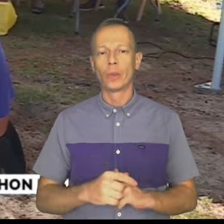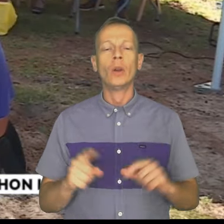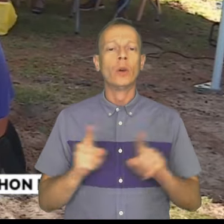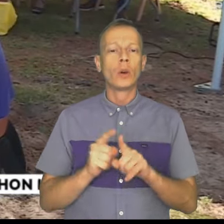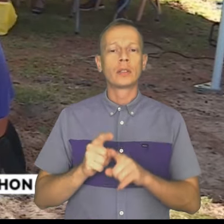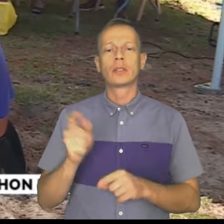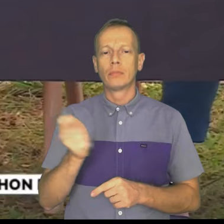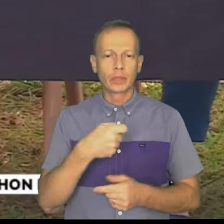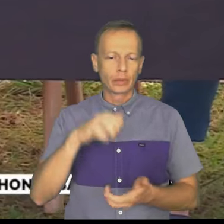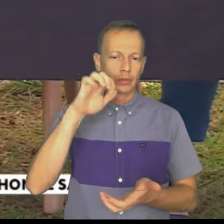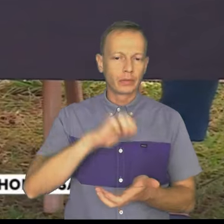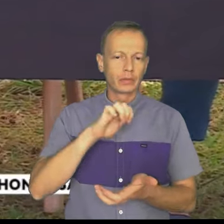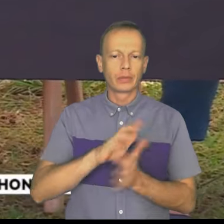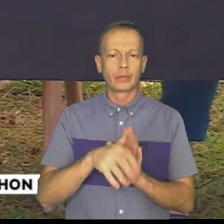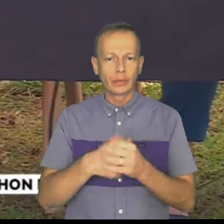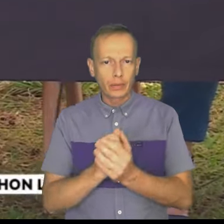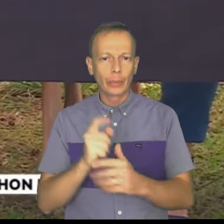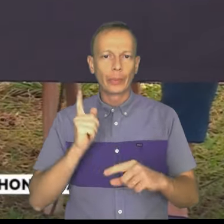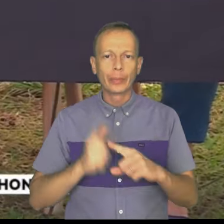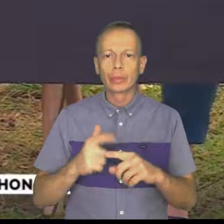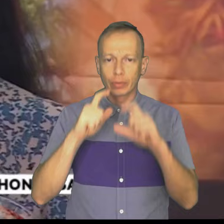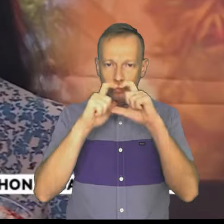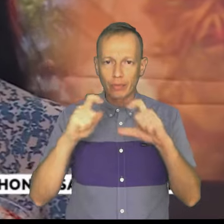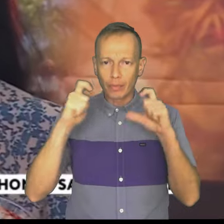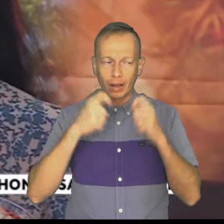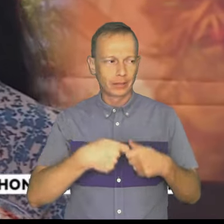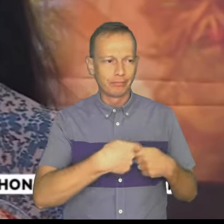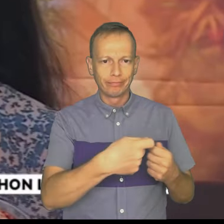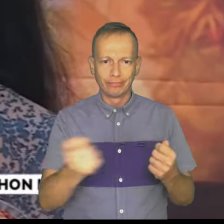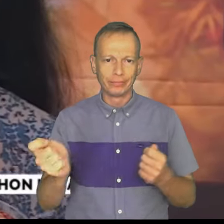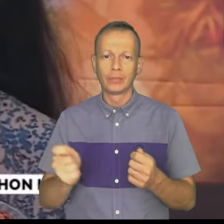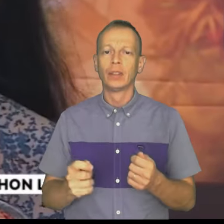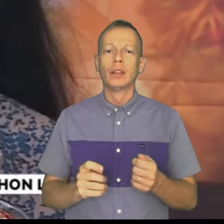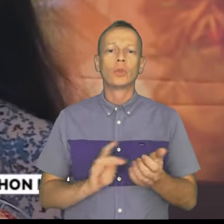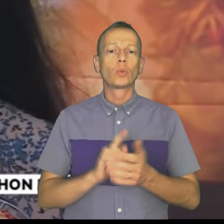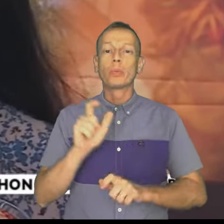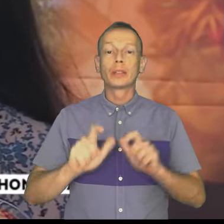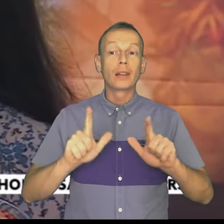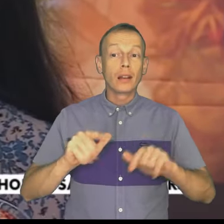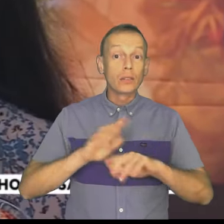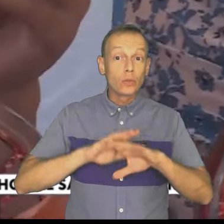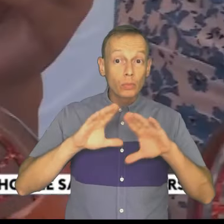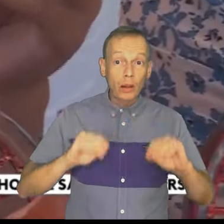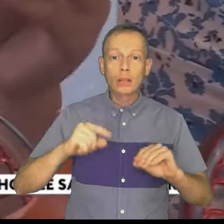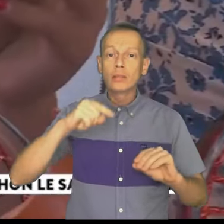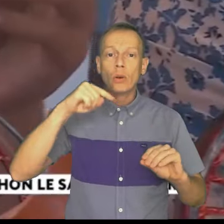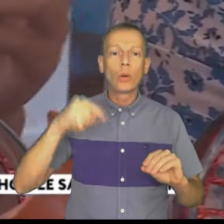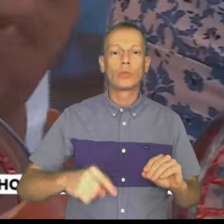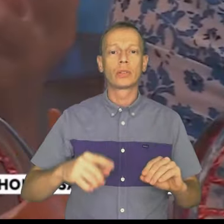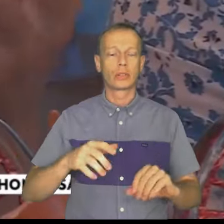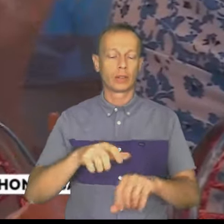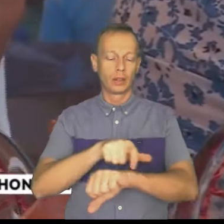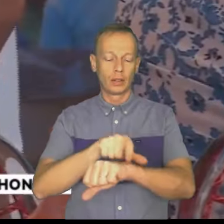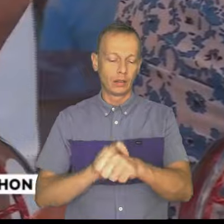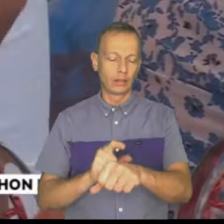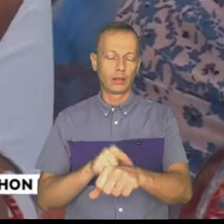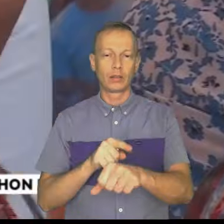gel et de masques pour tous ceux qui seront présents. Chaque personne présente sur le site devra obligatoirement porter un bracelet,